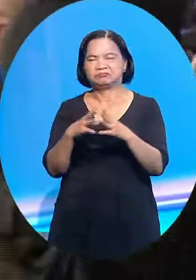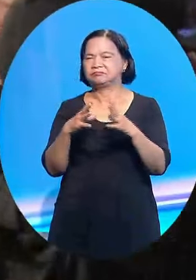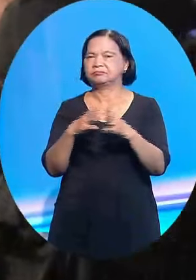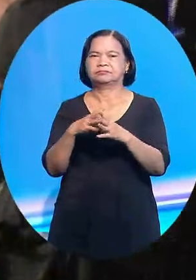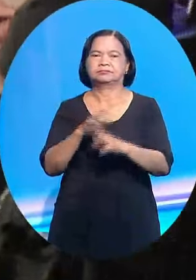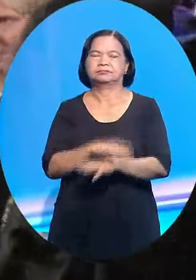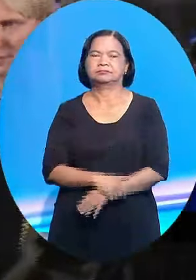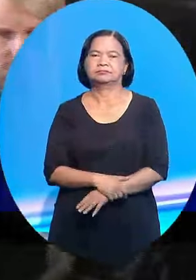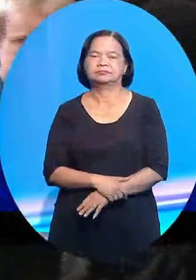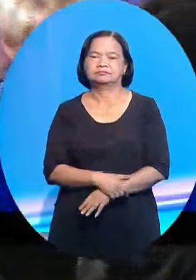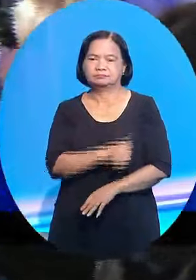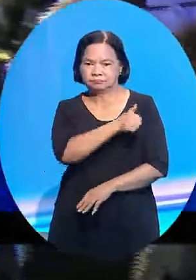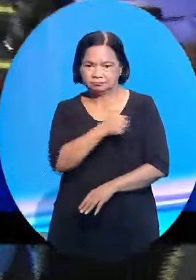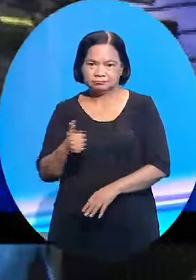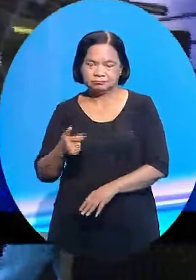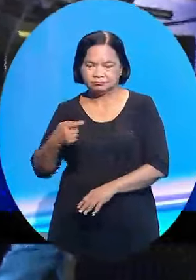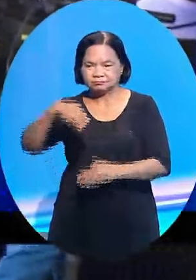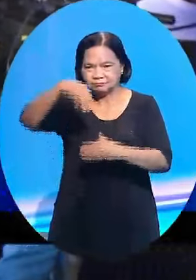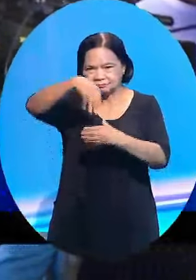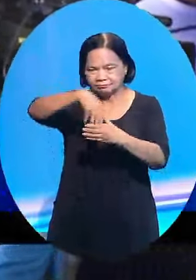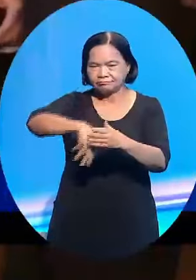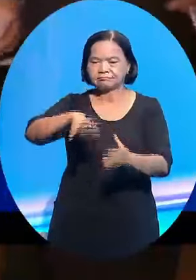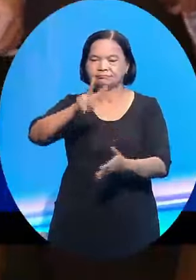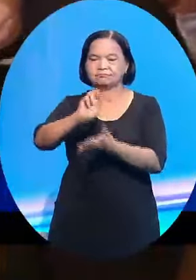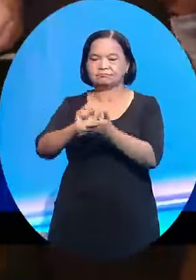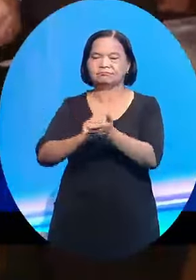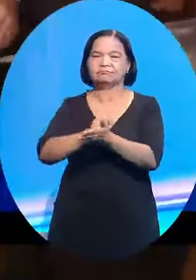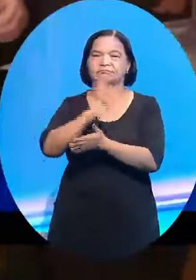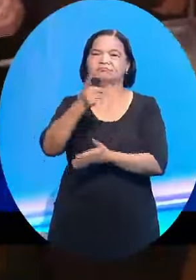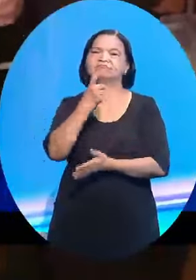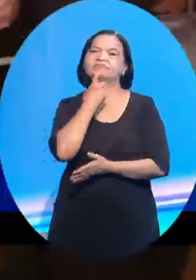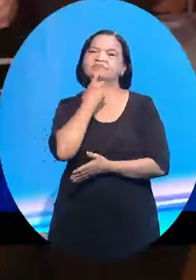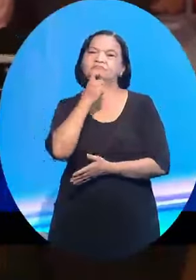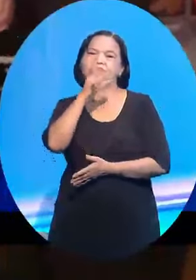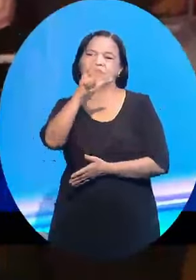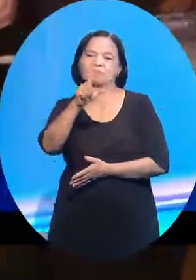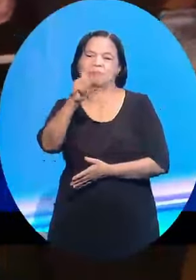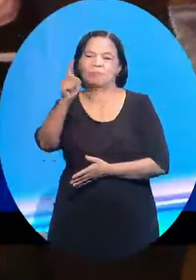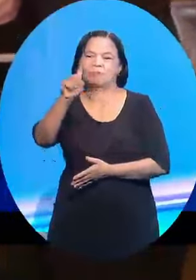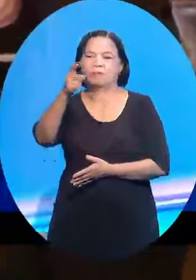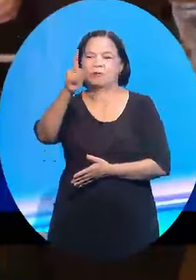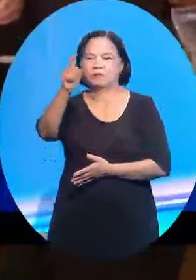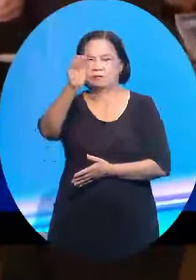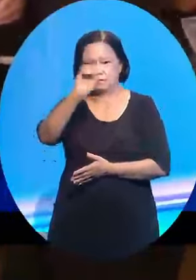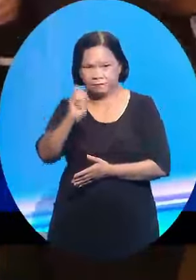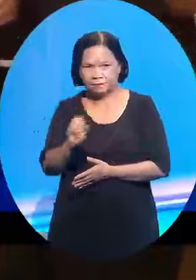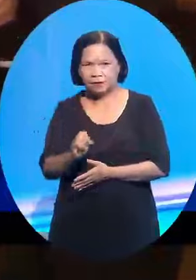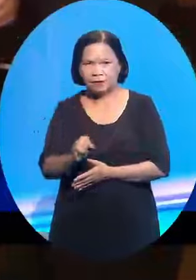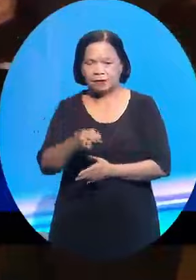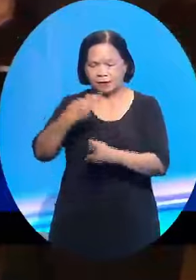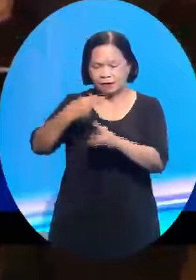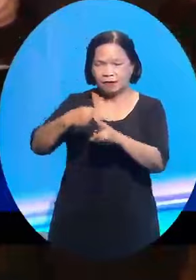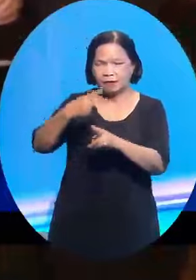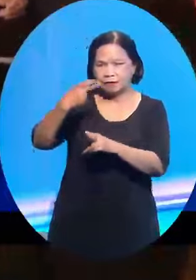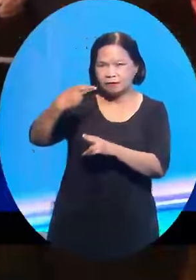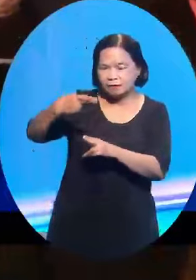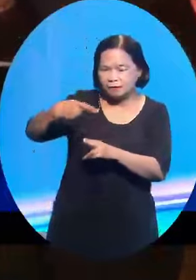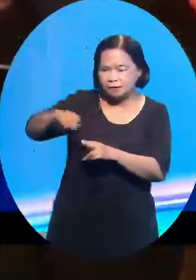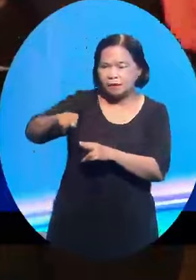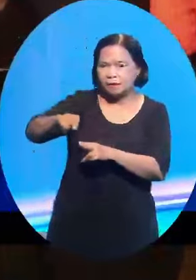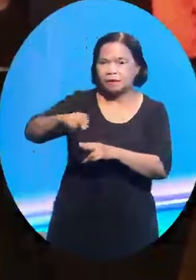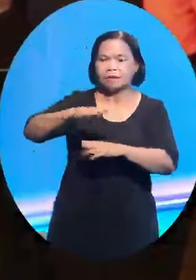Theo đó, tỷ lệ cử tri đi bỏ phiếu trong ngày tổng tuyển cử 2 tháng 4 ở Phần Lan là 71,9%. Reuters dẫn kết quả của Bộ Tư pháp